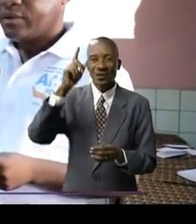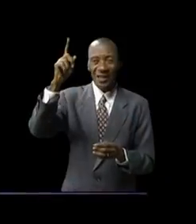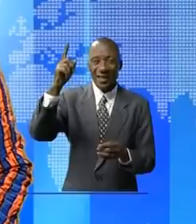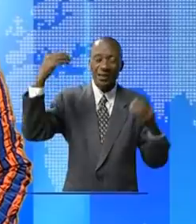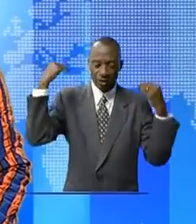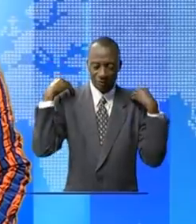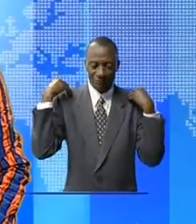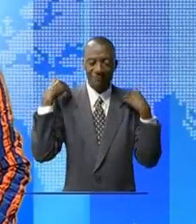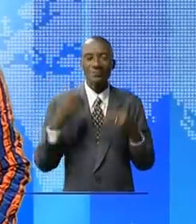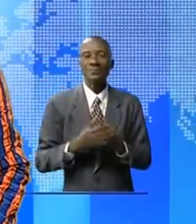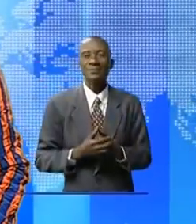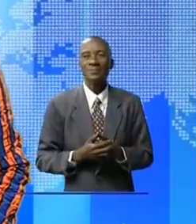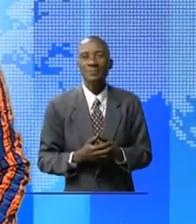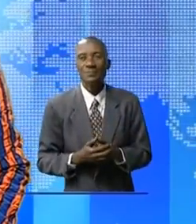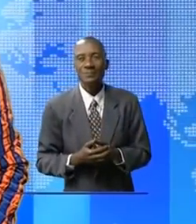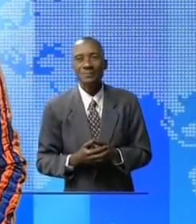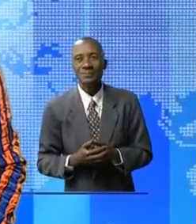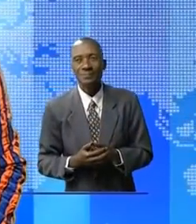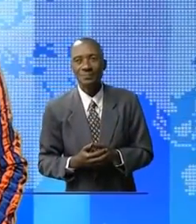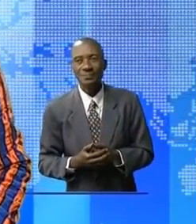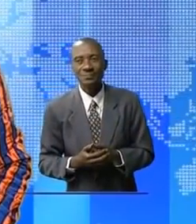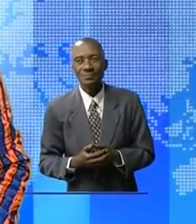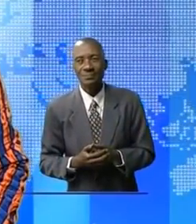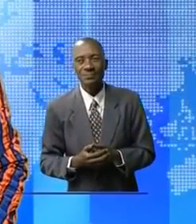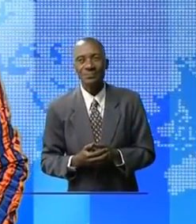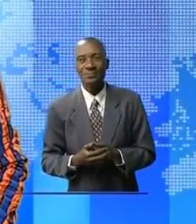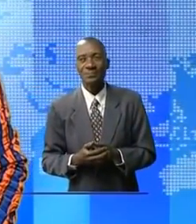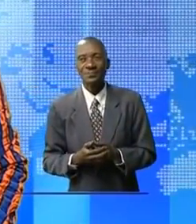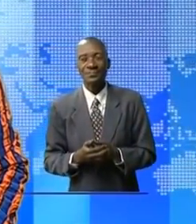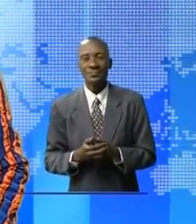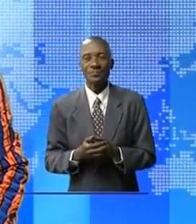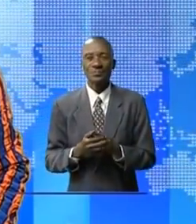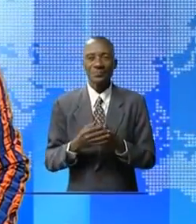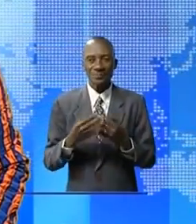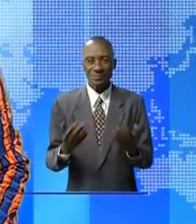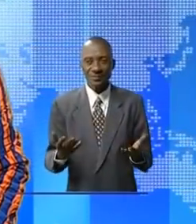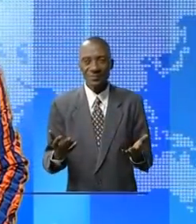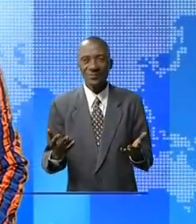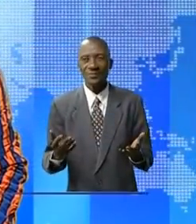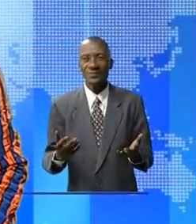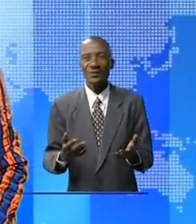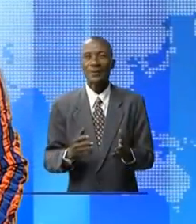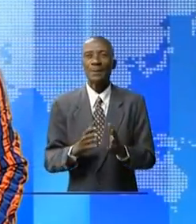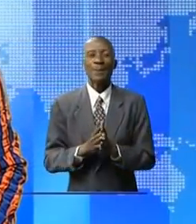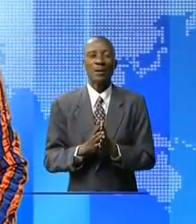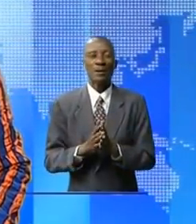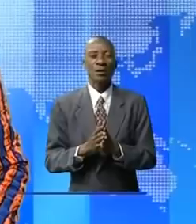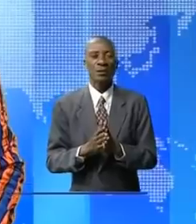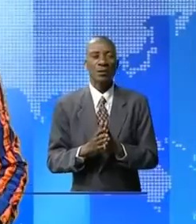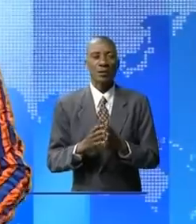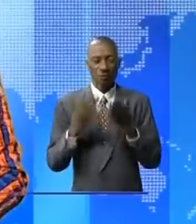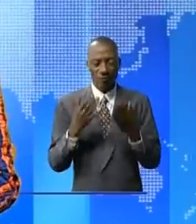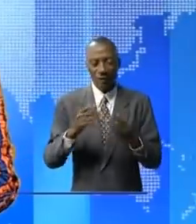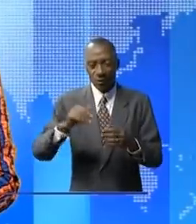Mangala. Double célébration du centenaire de la condamnation de Simon Kimbangu et de la révision de